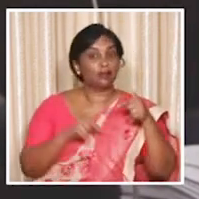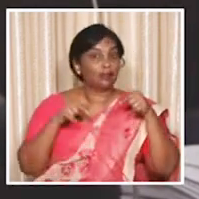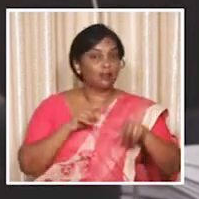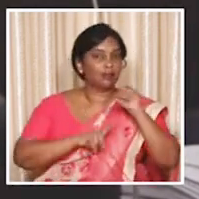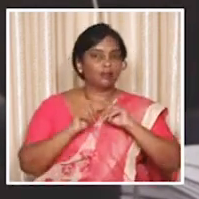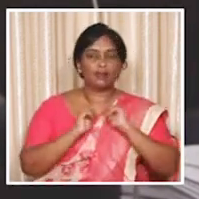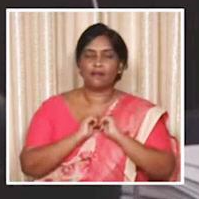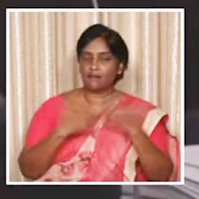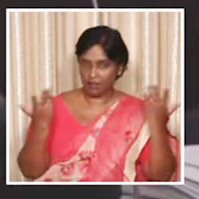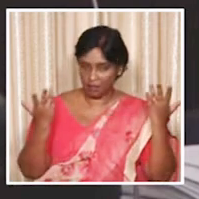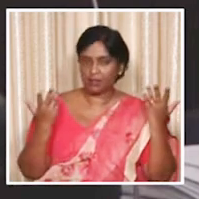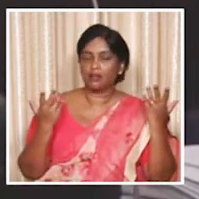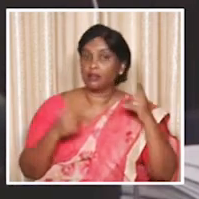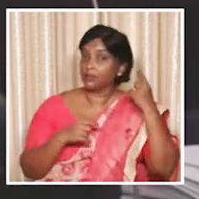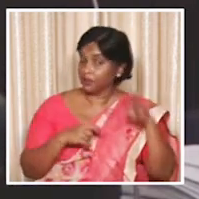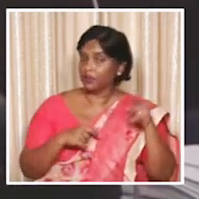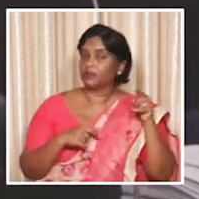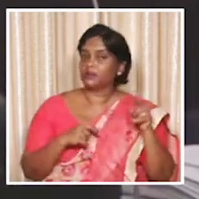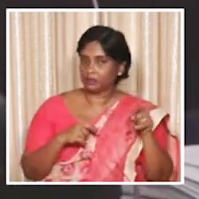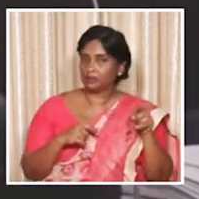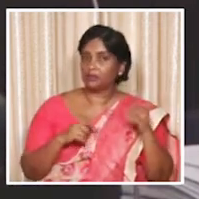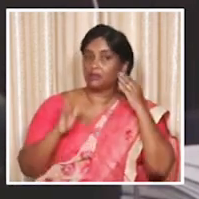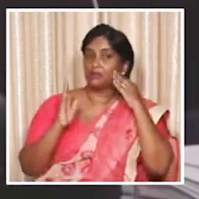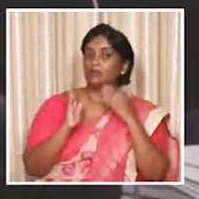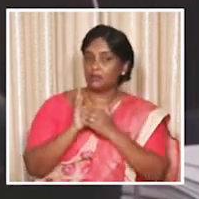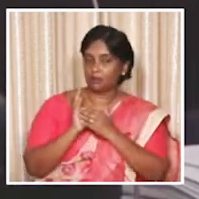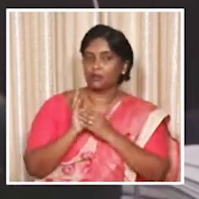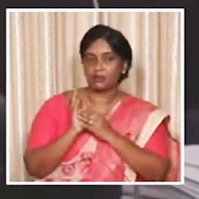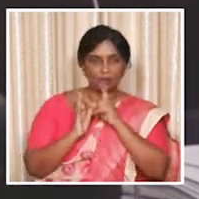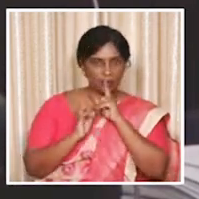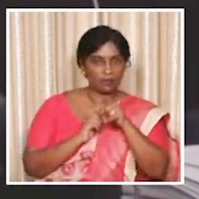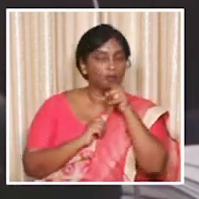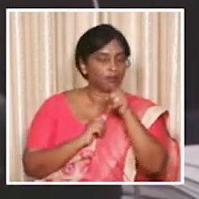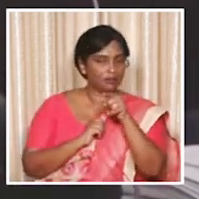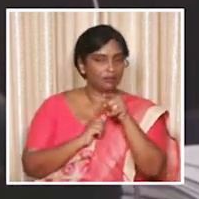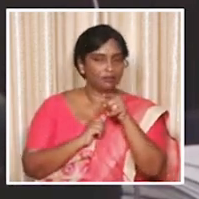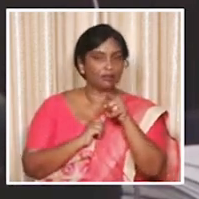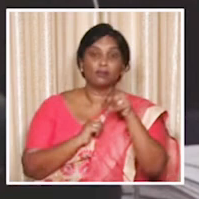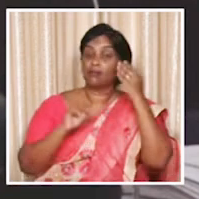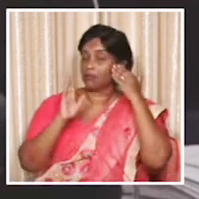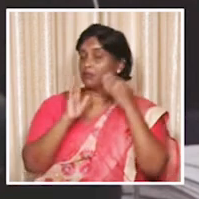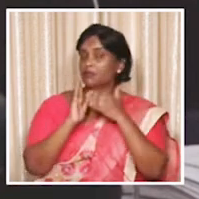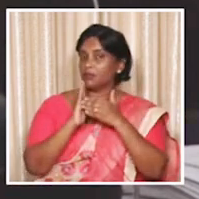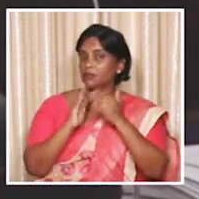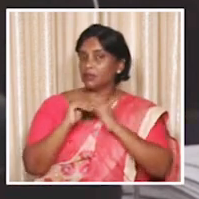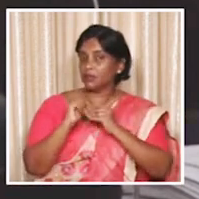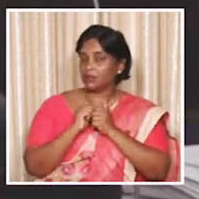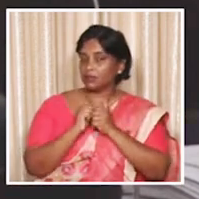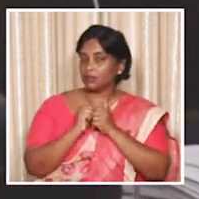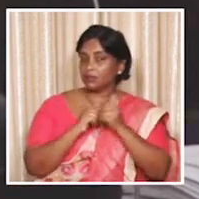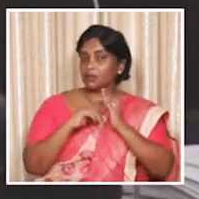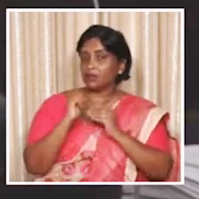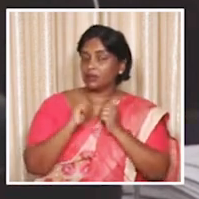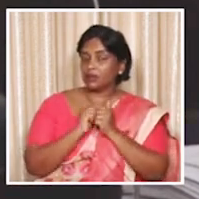කතා කරනකොට කරන්න බෑ. ඉතින් ඒ නිසා ඒ සම්බන්ධයෙන්ුත් මම අවධානය යොමු කරන්න කැමතියි ඔබතුමන්ලට. ඒ ගැන ඔබතුමන්ල ගන්න